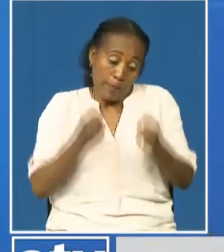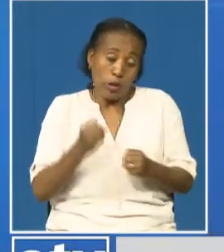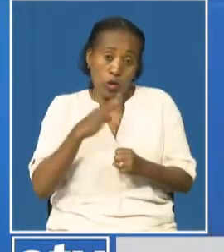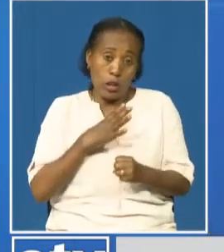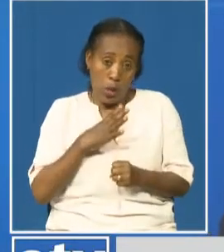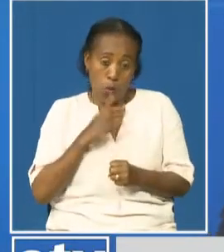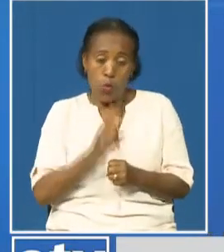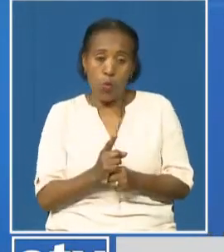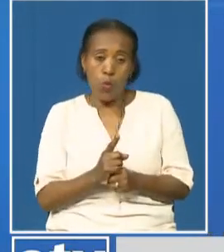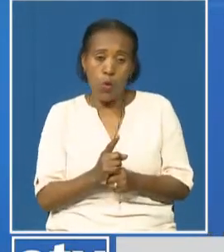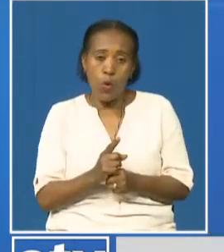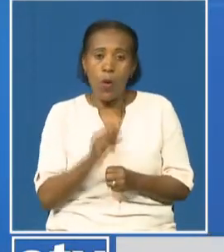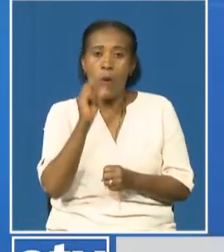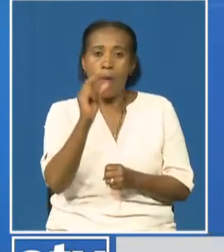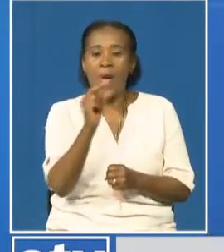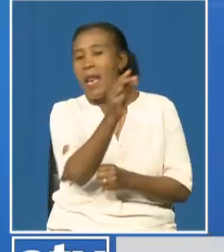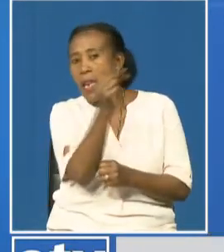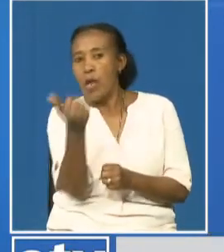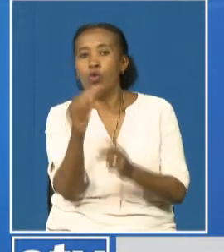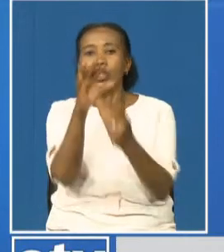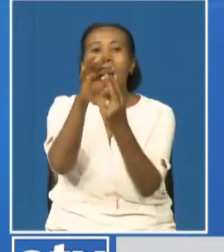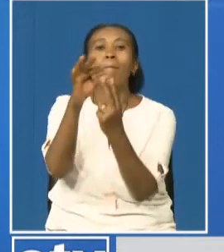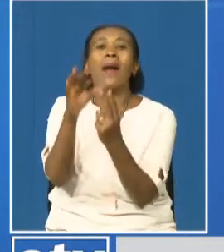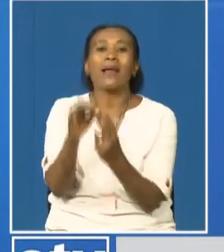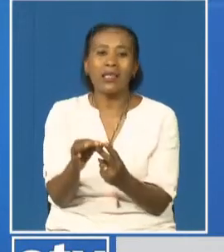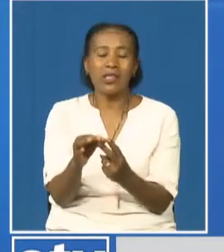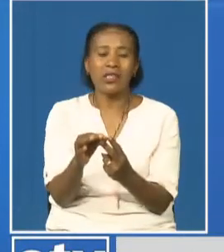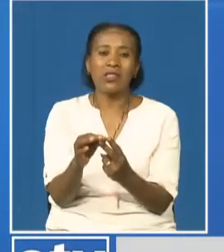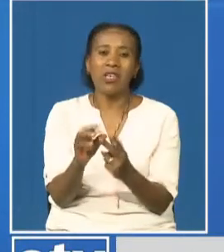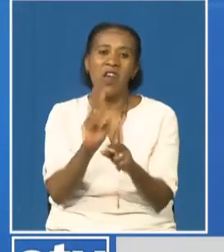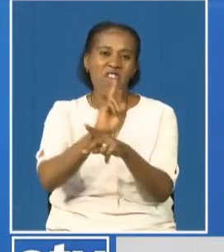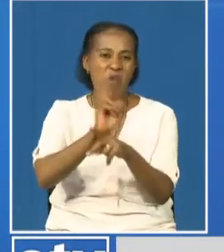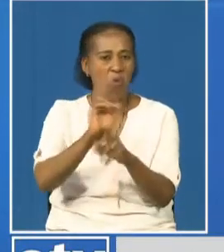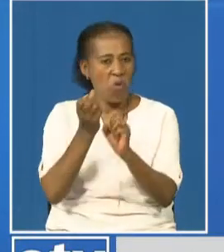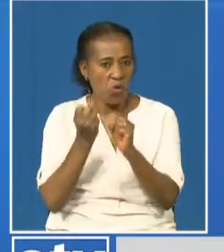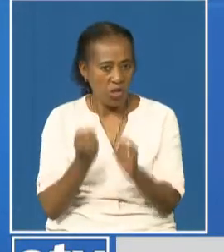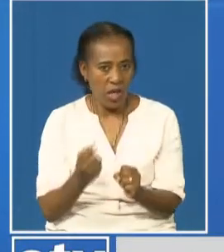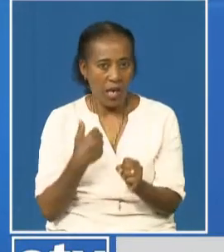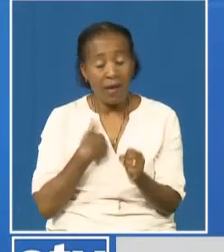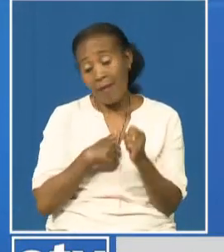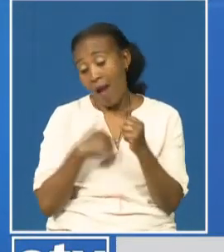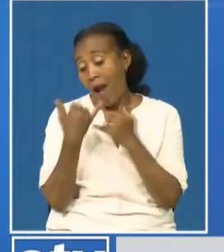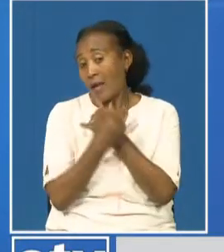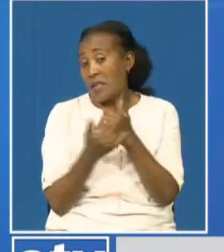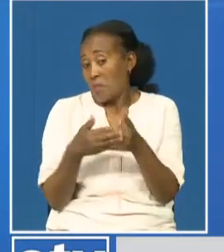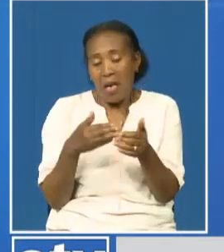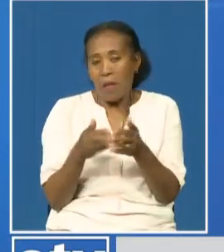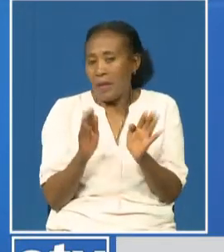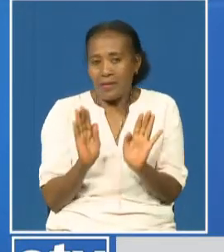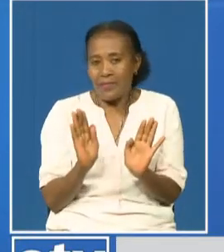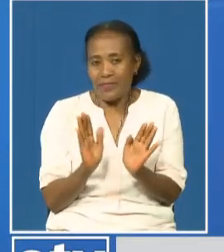ሰው በሌሎች አማራጮች በቪዲዮም ሊሆን ይችላል። ይሄ ለእኛ ሀገር ምናልባት